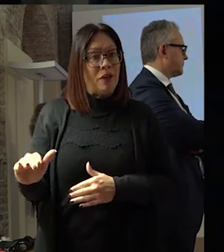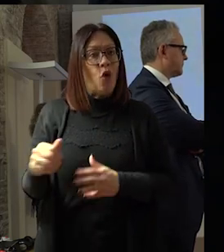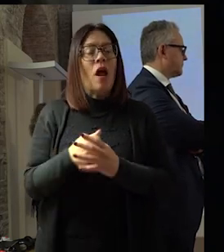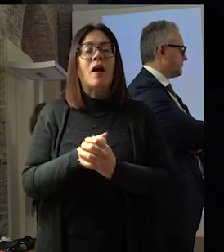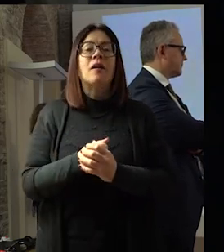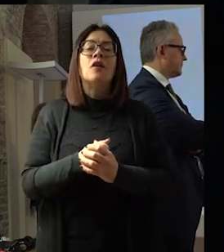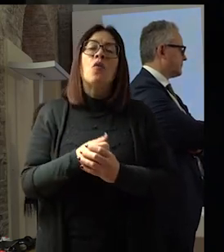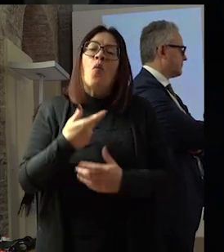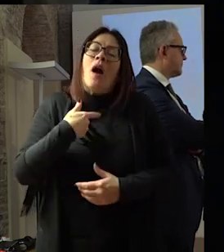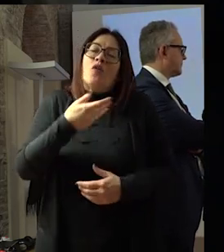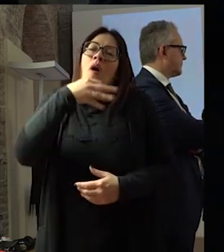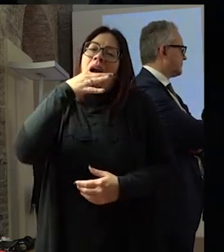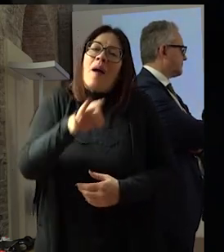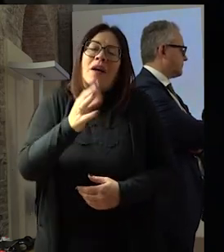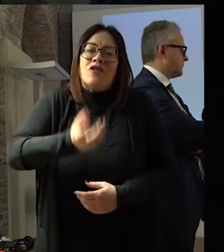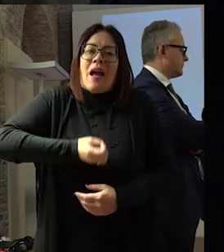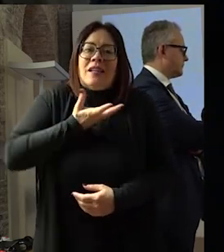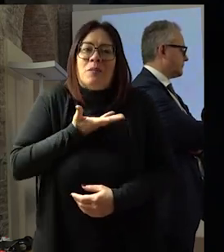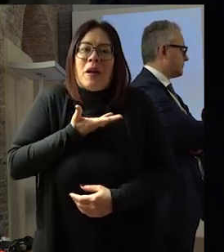la mia capacità di espressione